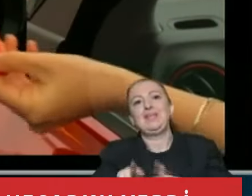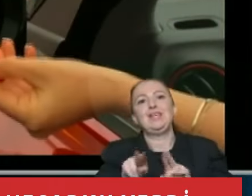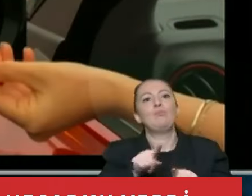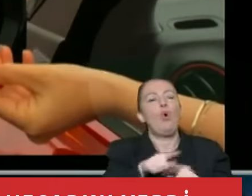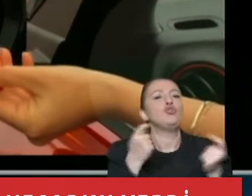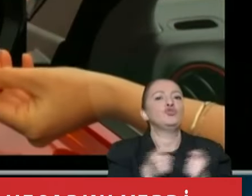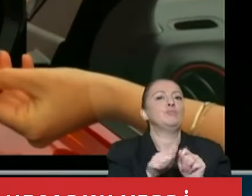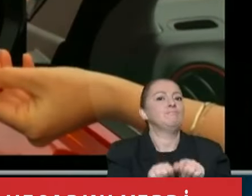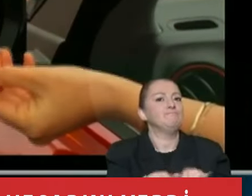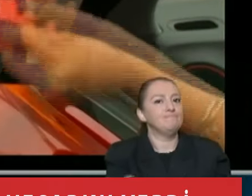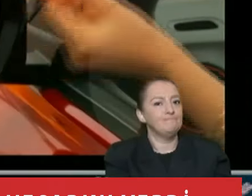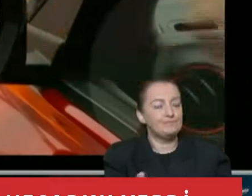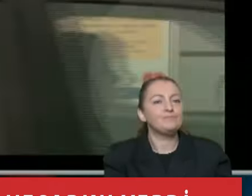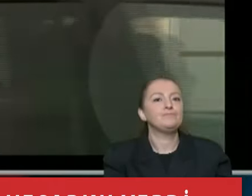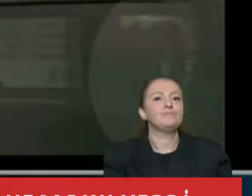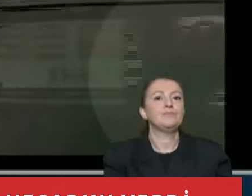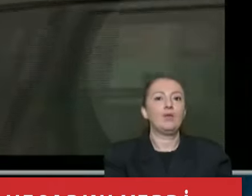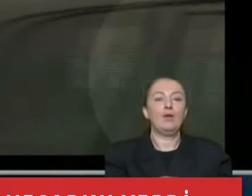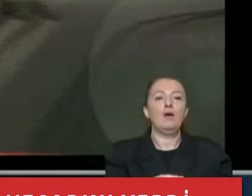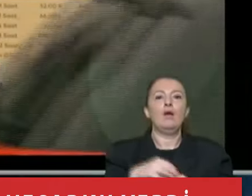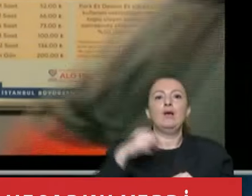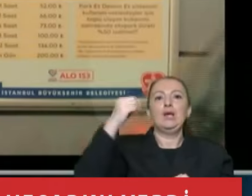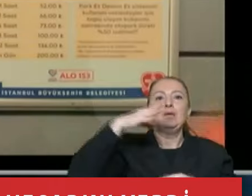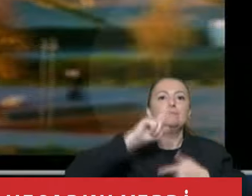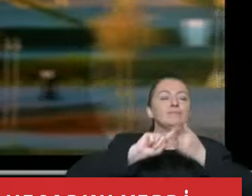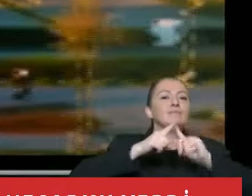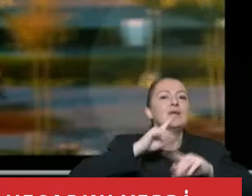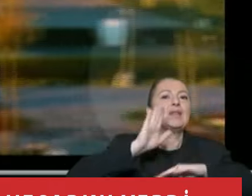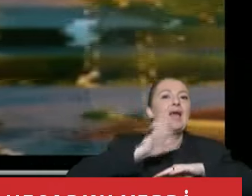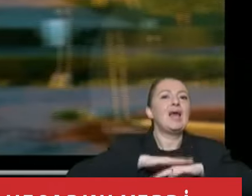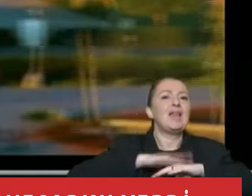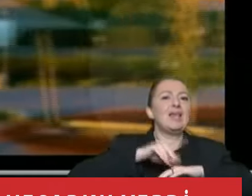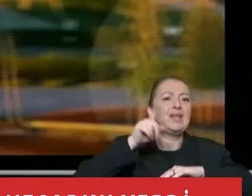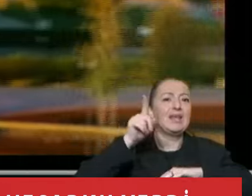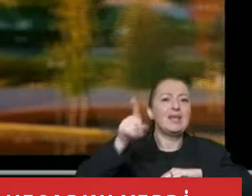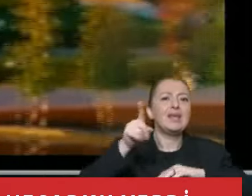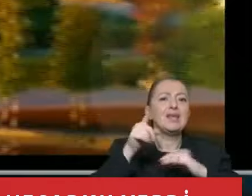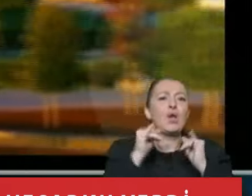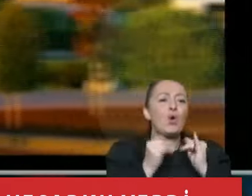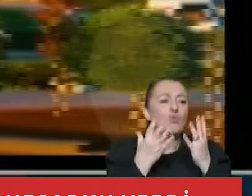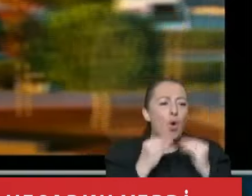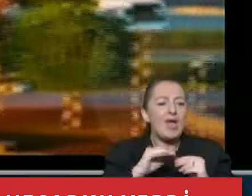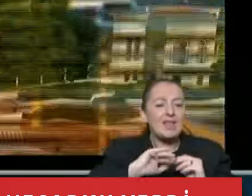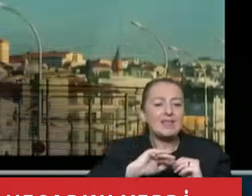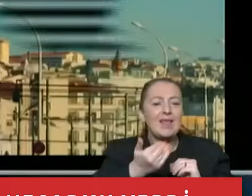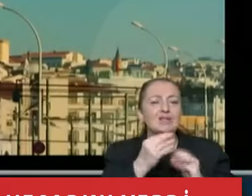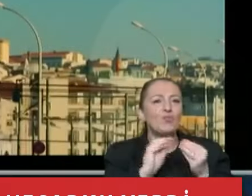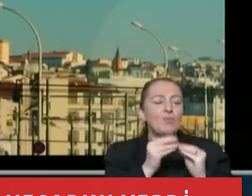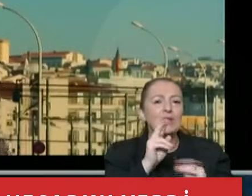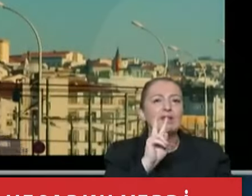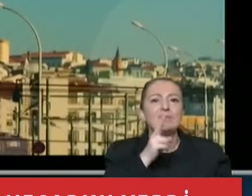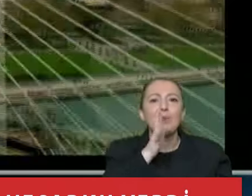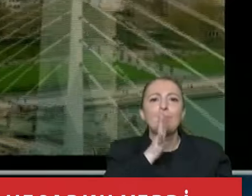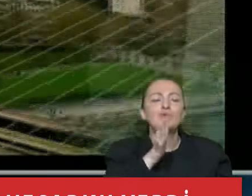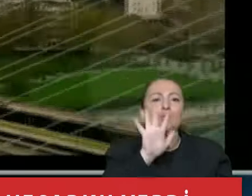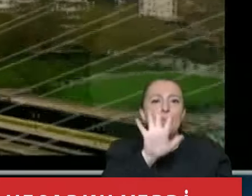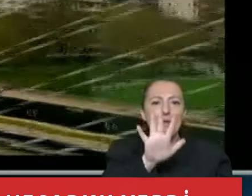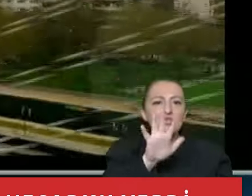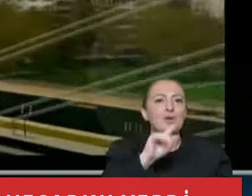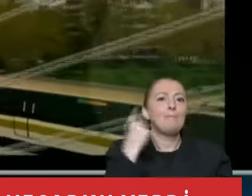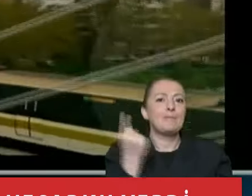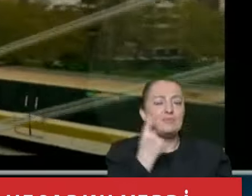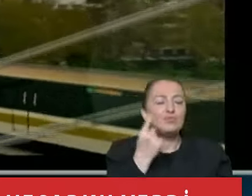arttırdık iktidar eliyle kangren leştir miş olan taksi sorununda 2505 adet minibüs ve 411 adet